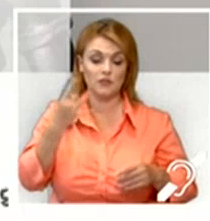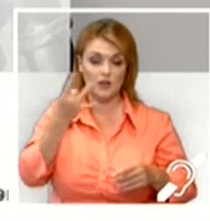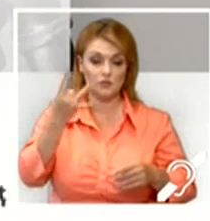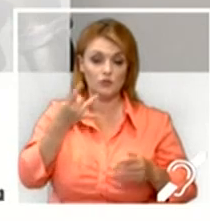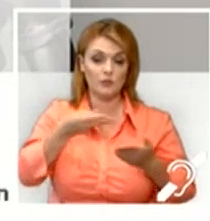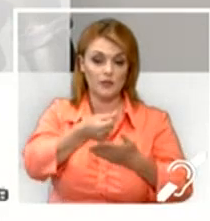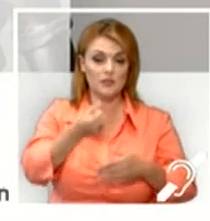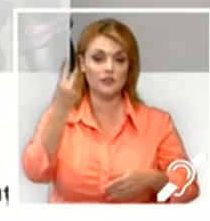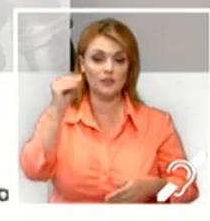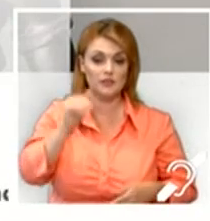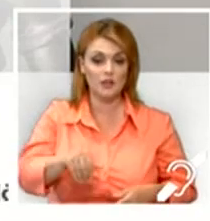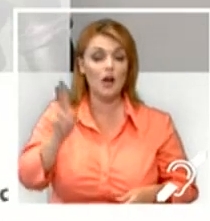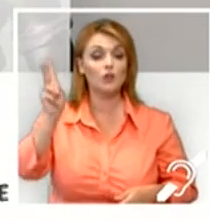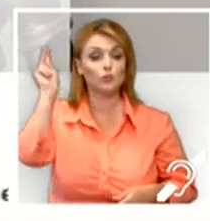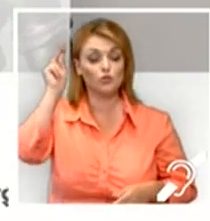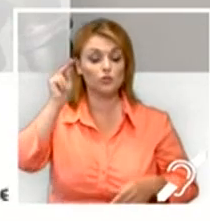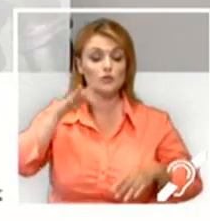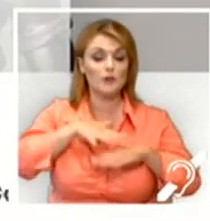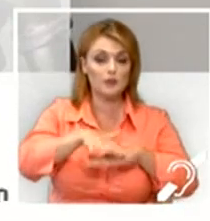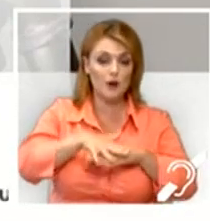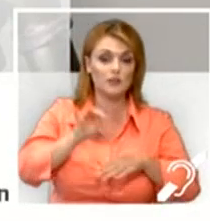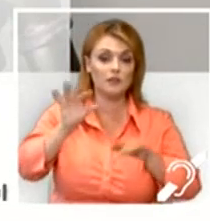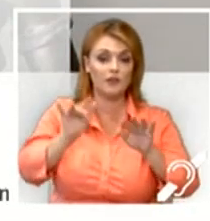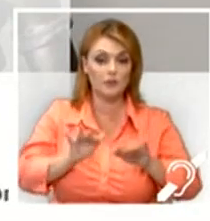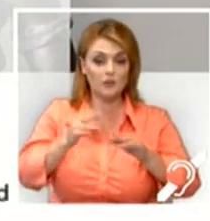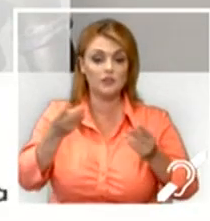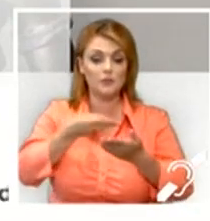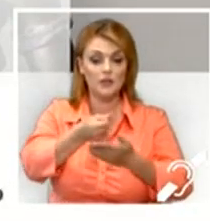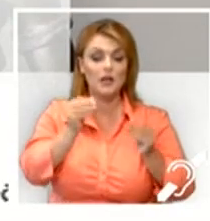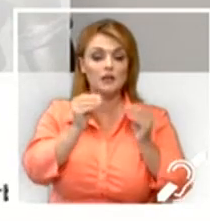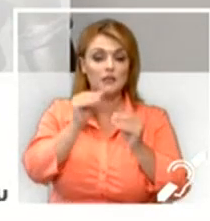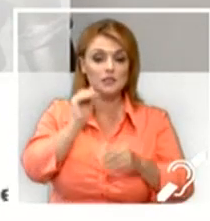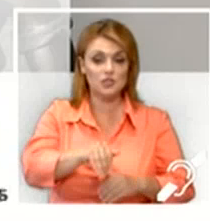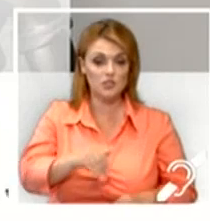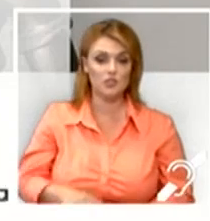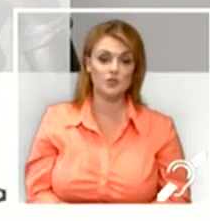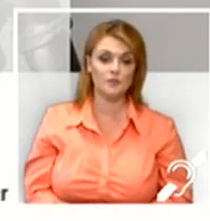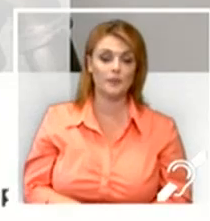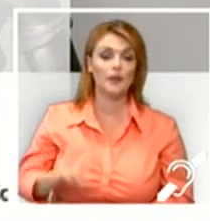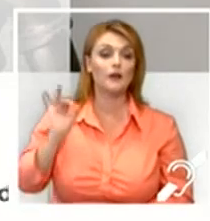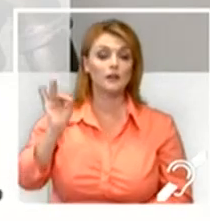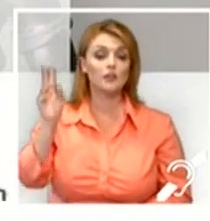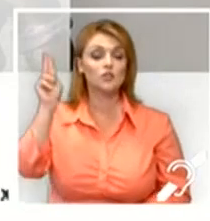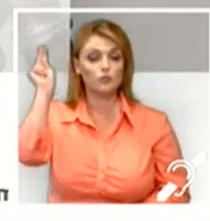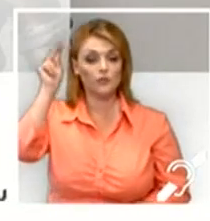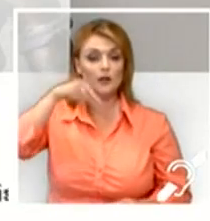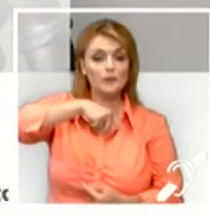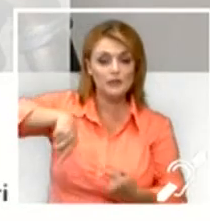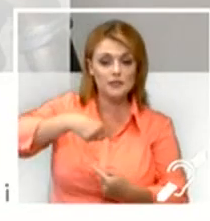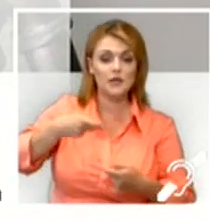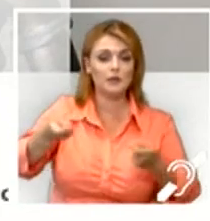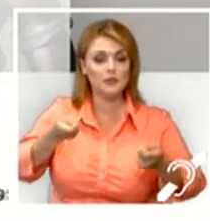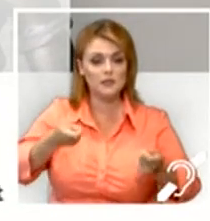Cei care vor să studieze matematică și informatică vor achita o taxă de 10.000 de lei. Iar la științe